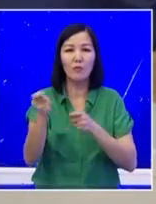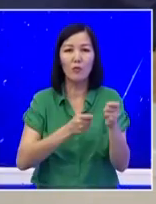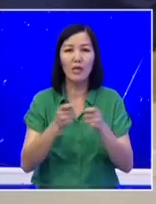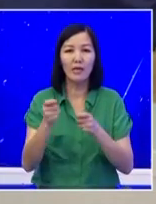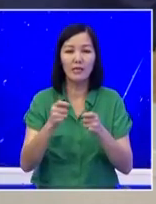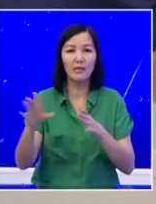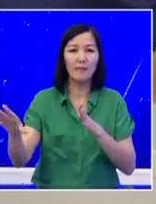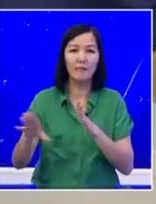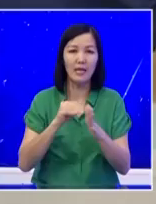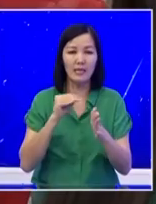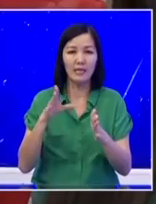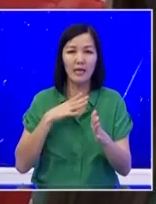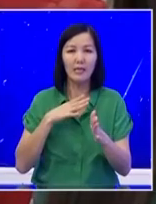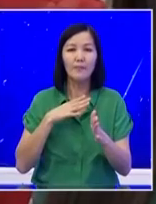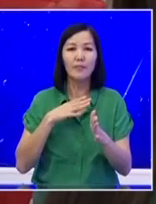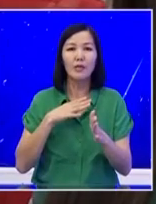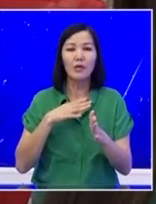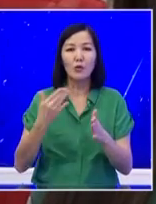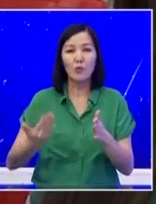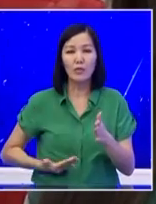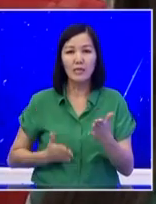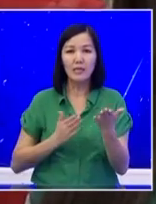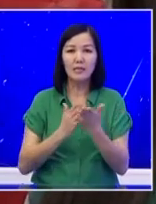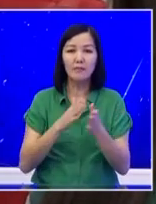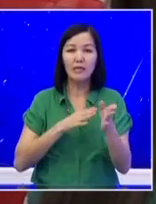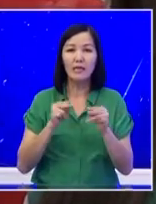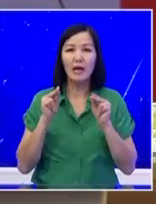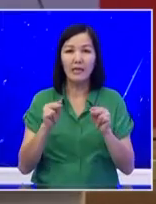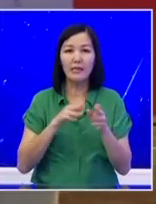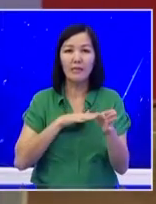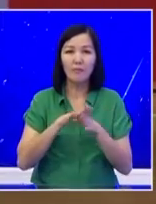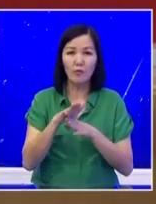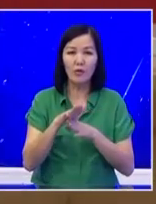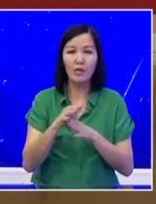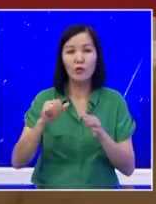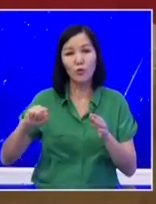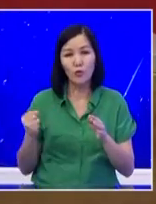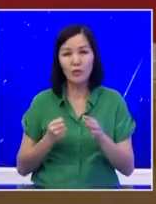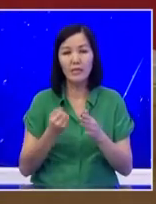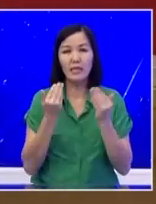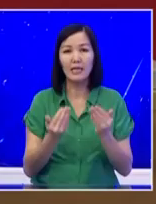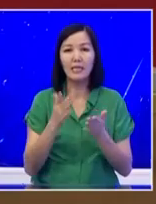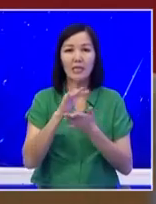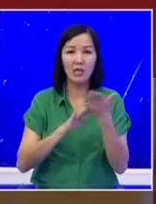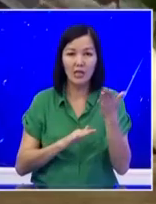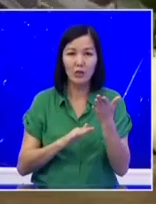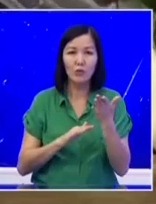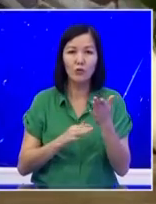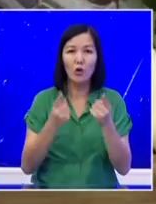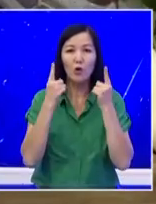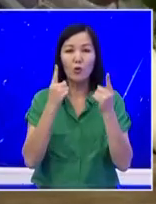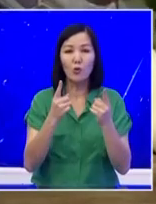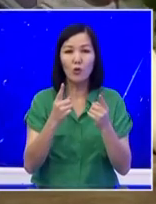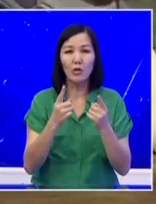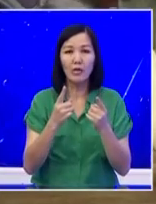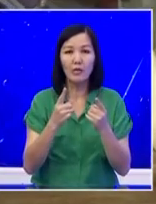басқаруға лайықты танылғанын жеткізді. Көзі тірісінде қызметте адал серігі болғанын, енді ізін жалғастырушы, ісін